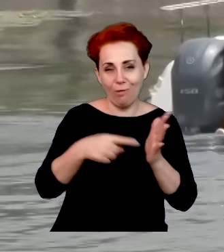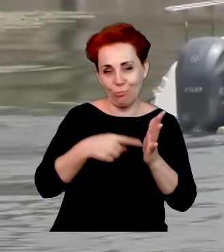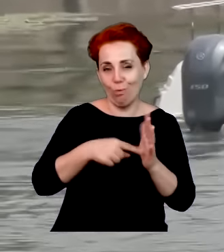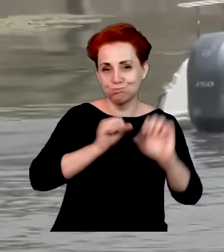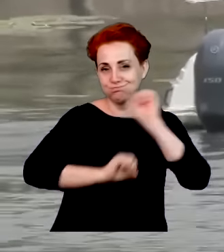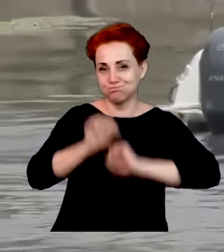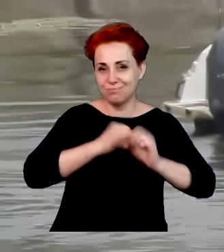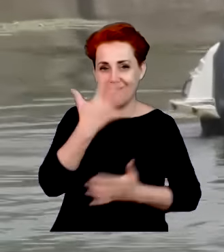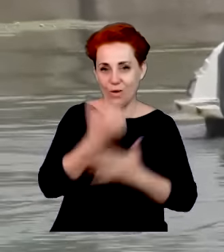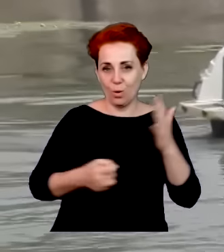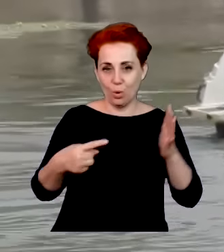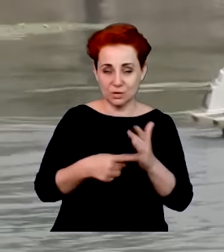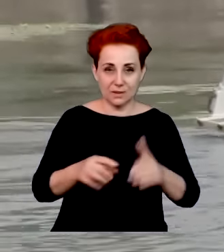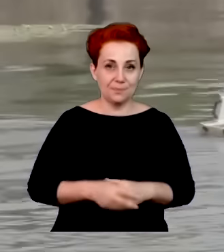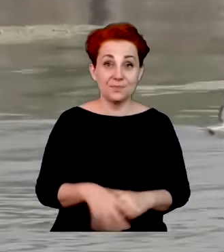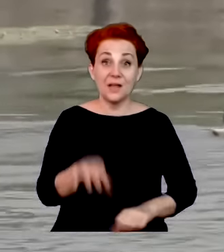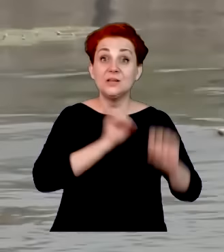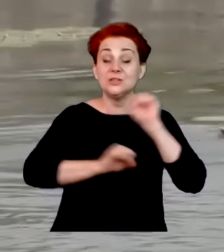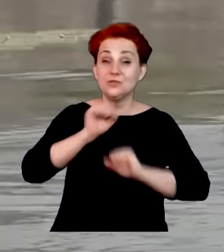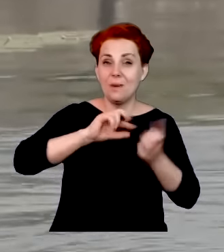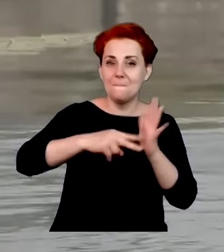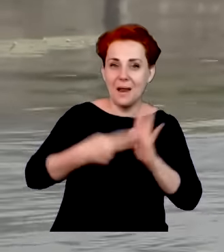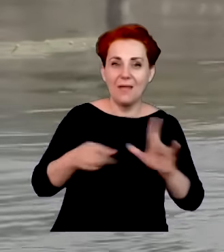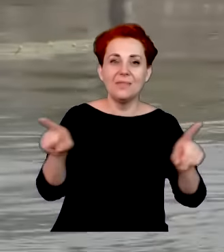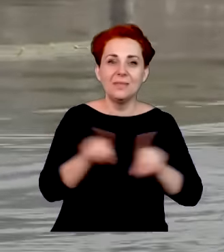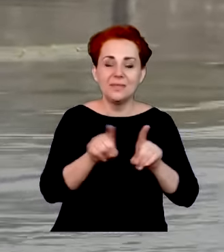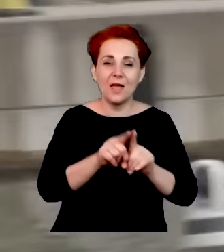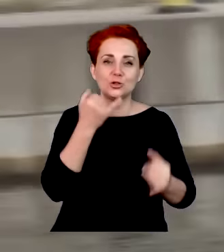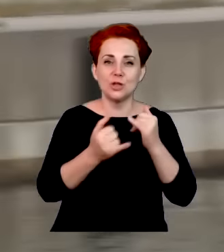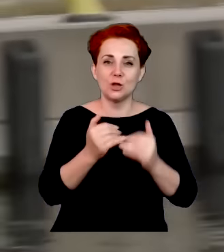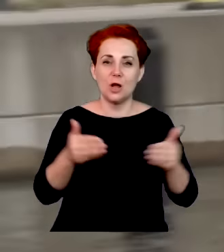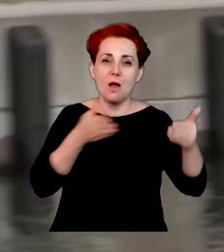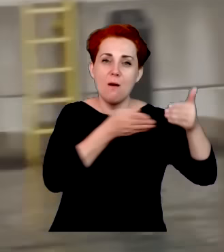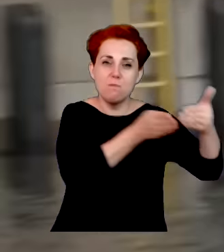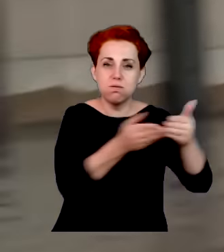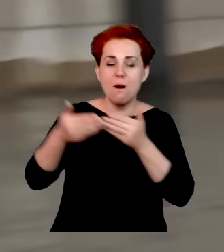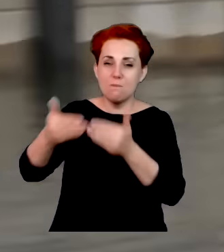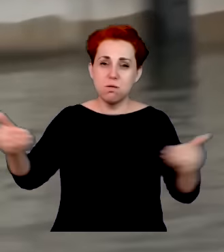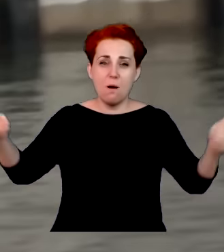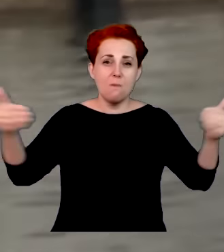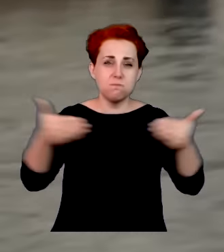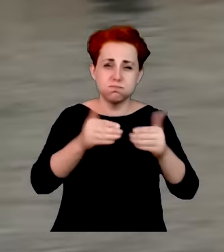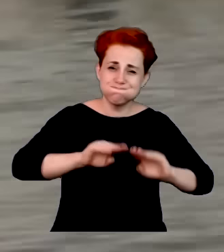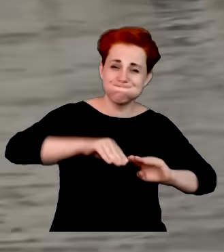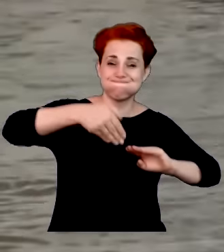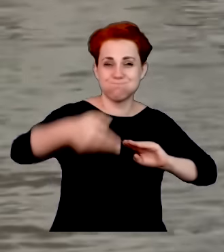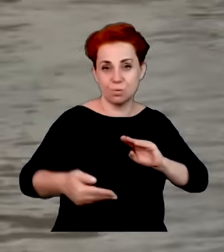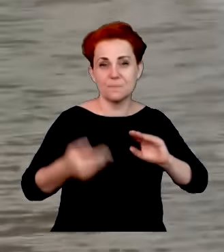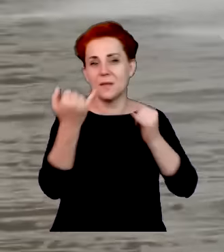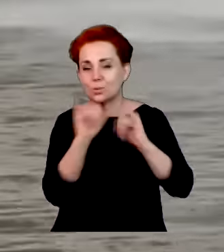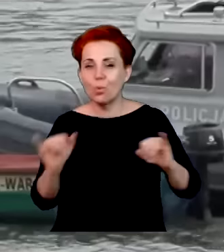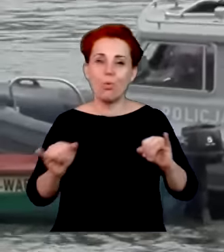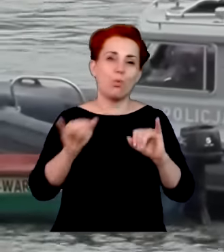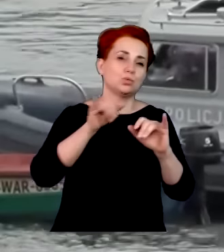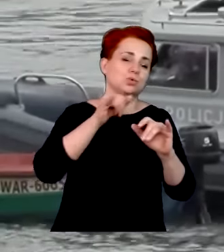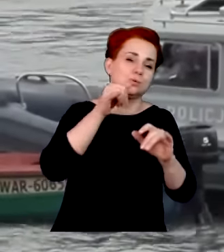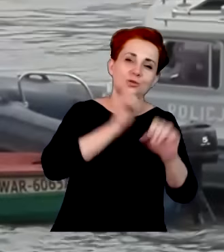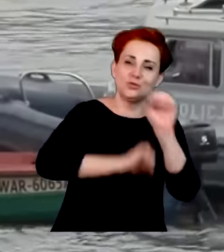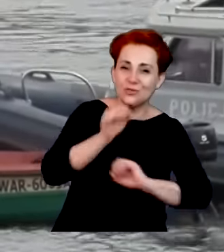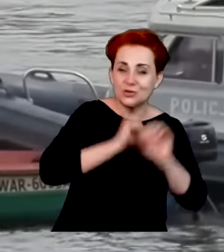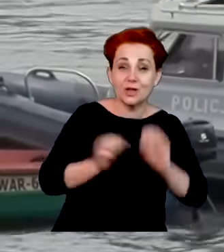wykorzystywać. Scenariusz ćwiczeń zakładał także kolizję dwóch jednostek motorowodnych. Służby przećwiczyły różne scenariusze, by poprawić swoją sprawność